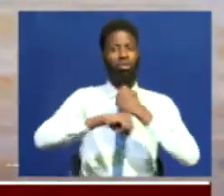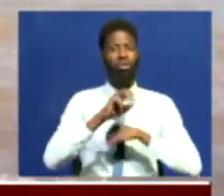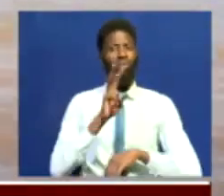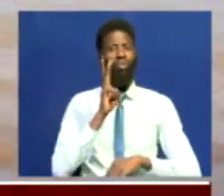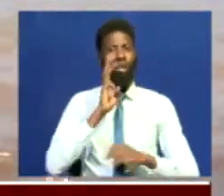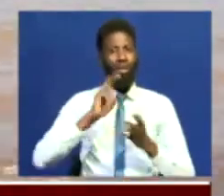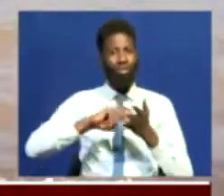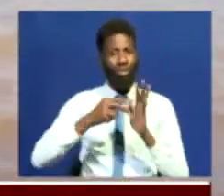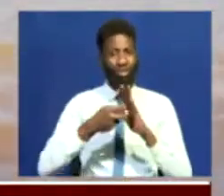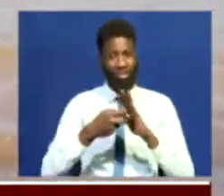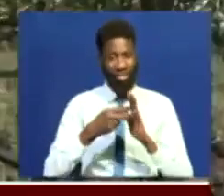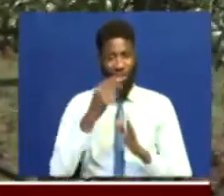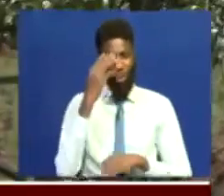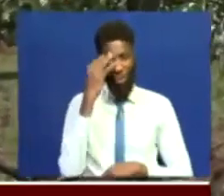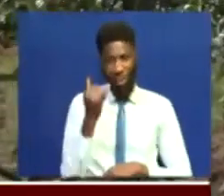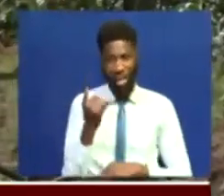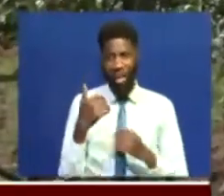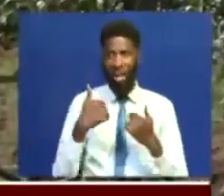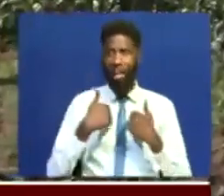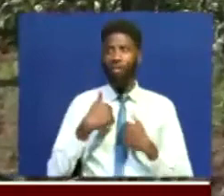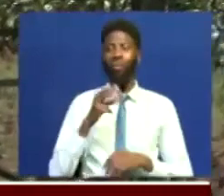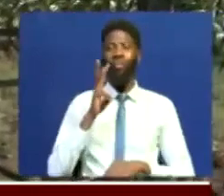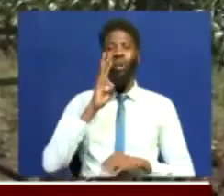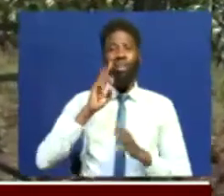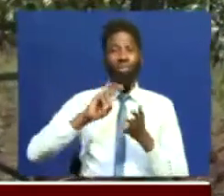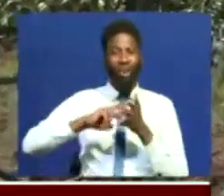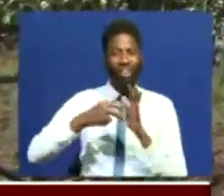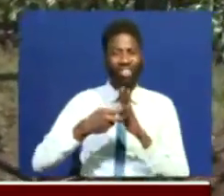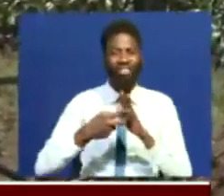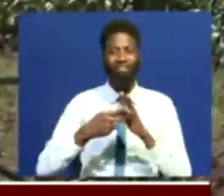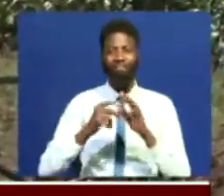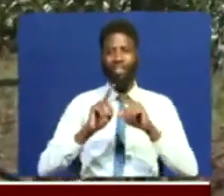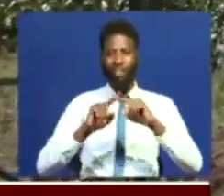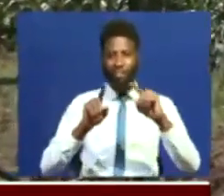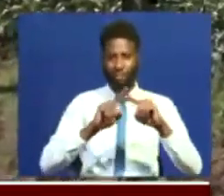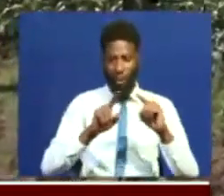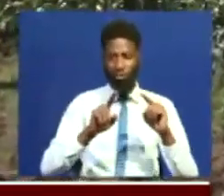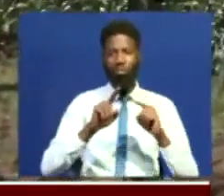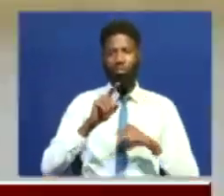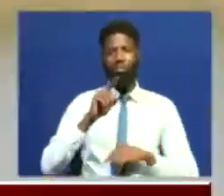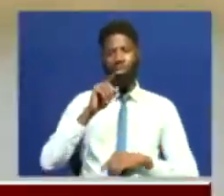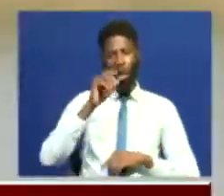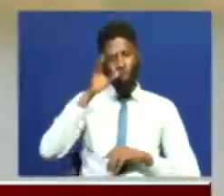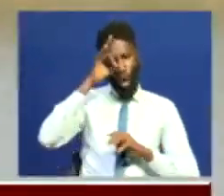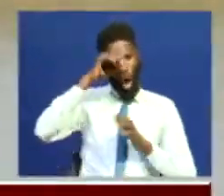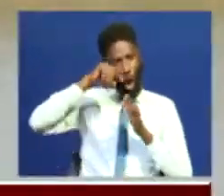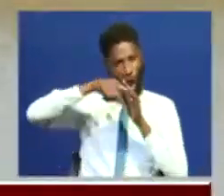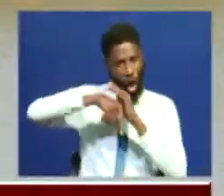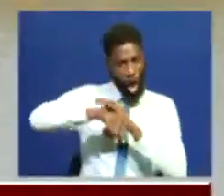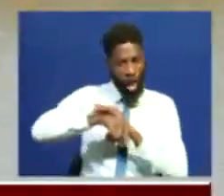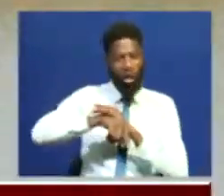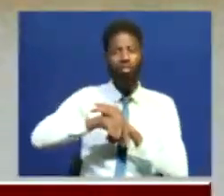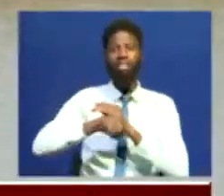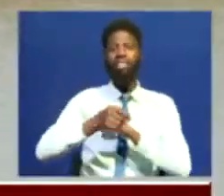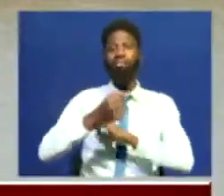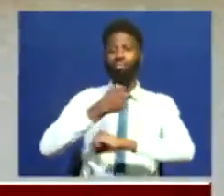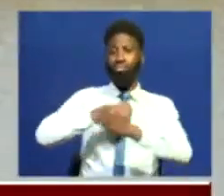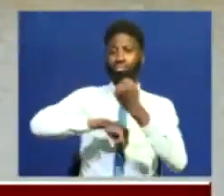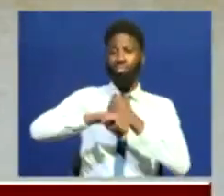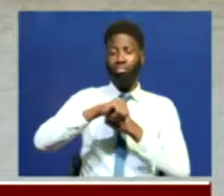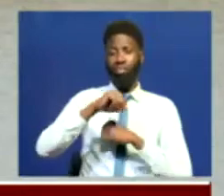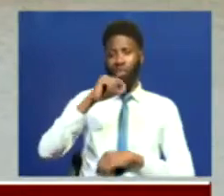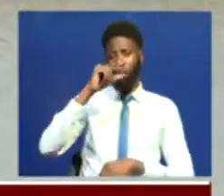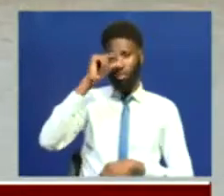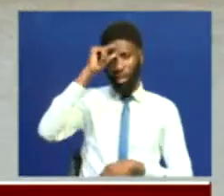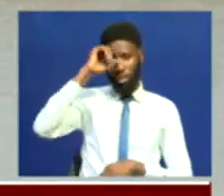miradi kabambe ya maji na mabwawa inayotekelezwa na serikali ya kaunti, jambo ambalo limesaidia kukuza